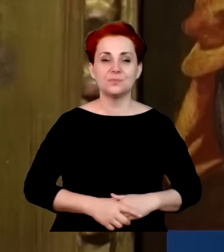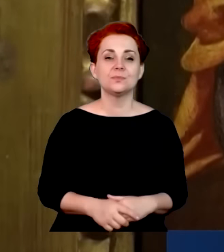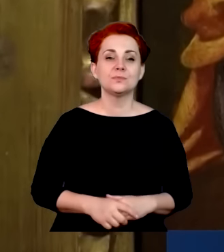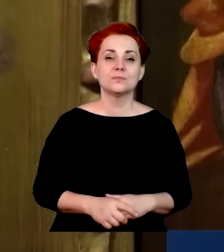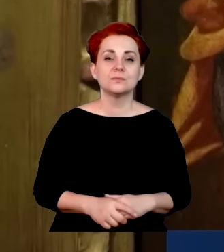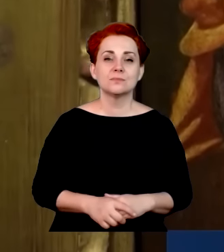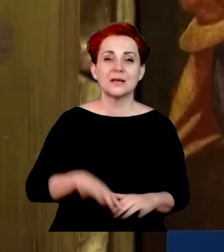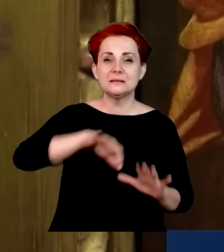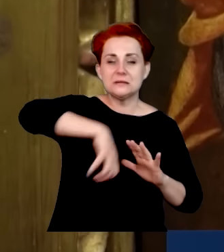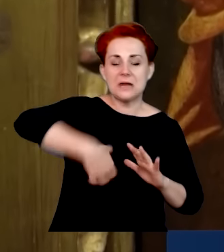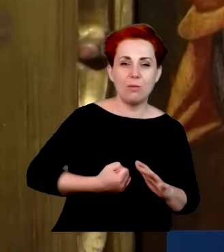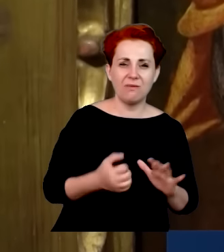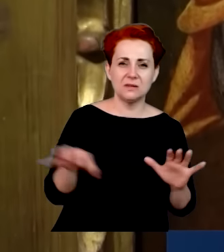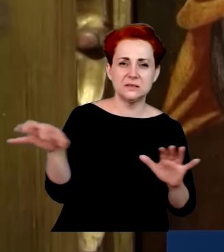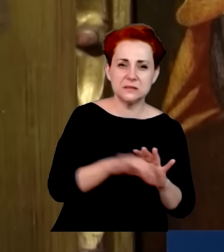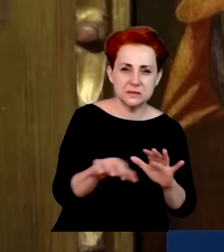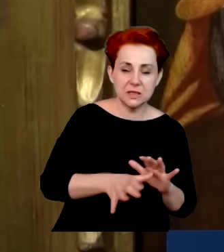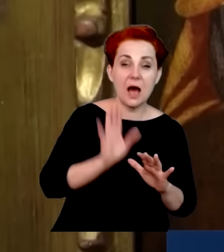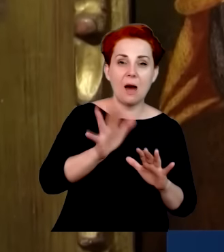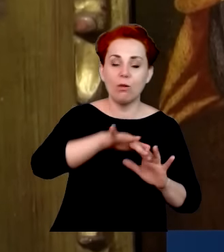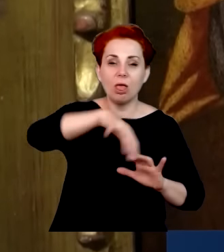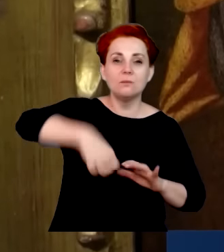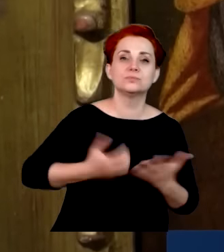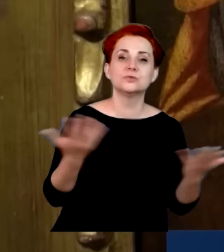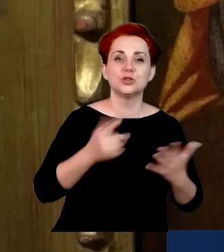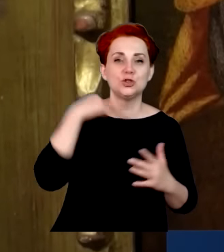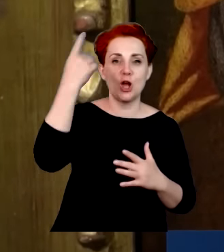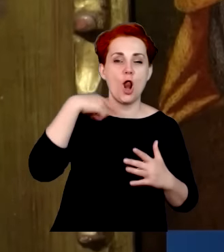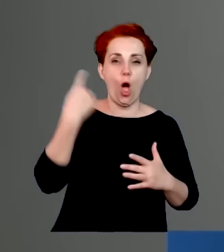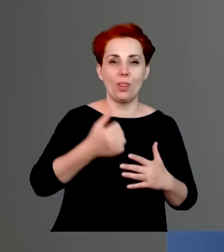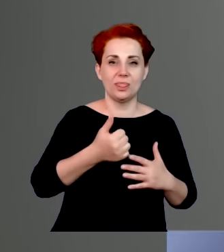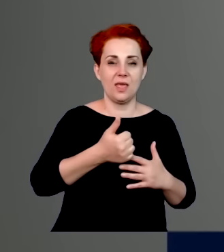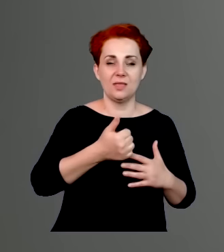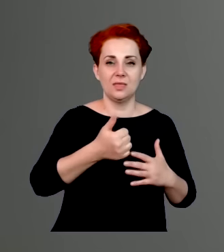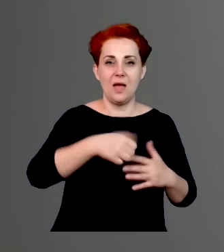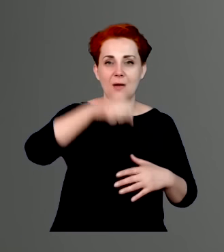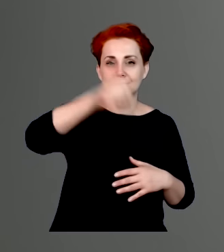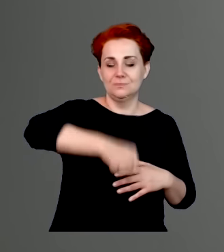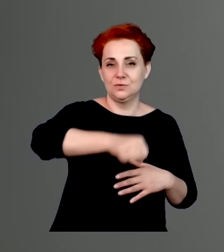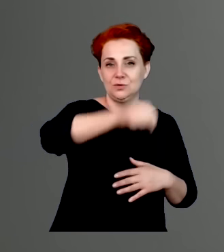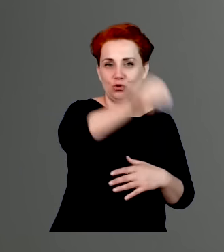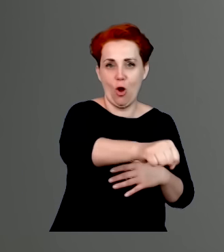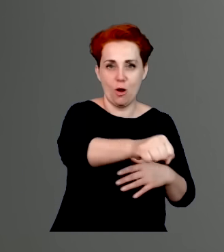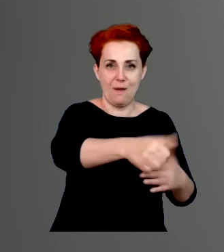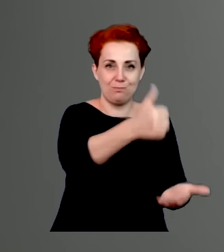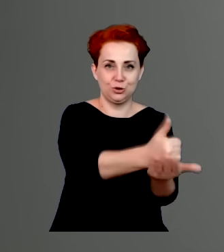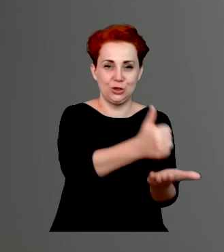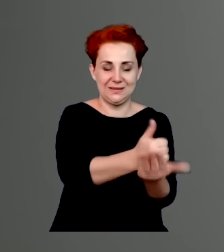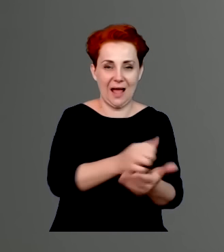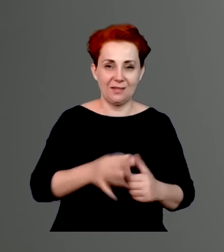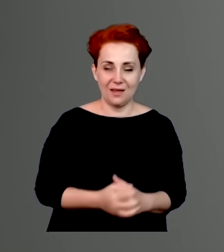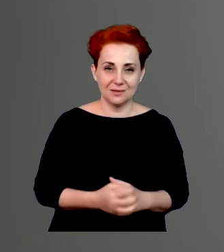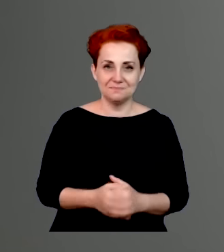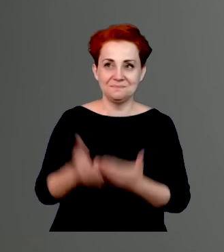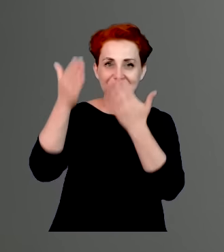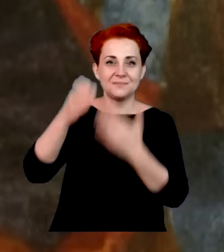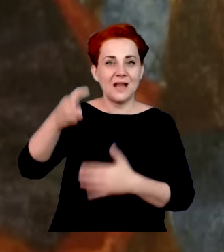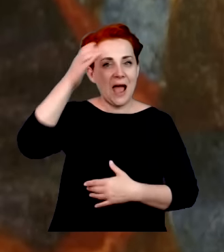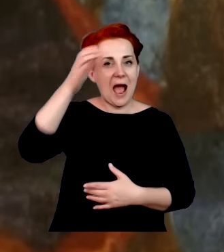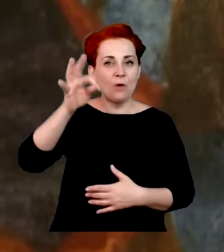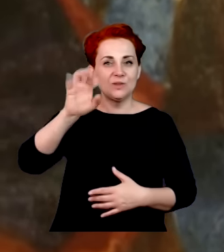Zrabowane, skradzione, a następnie znalezione w torbie na londyńskim przystanku autobusowym. Dzieło włoskiego malarza Tyciana ma być warte nawet 30